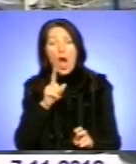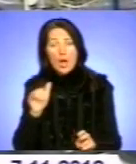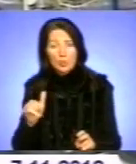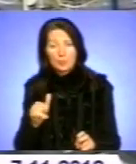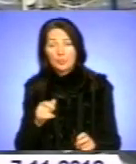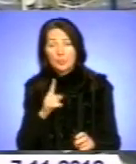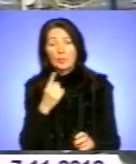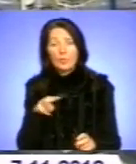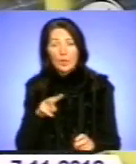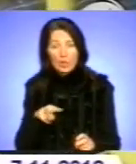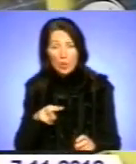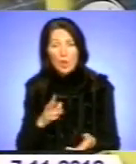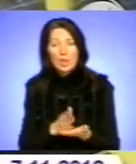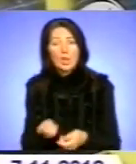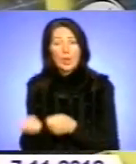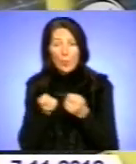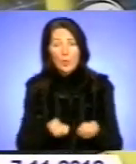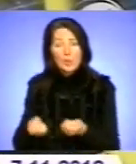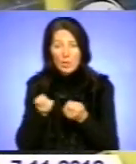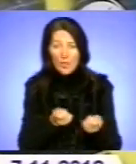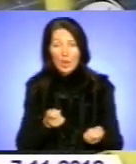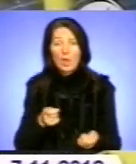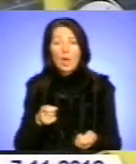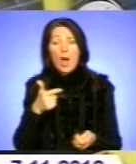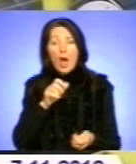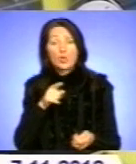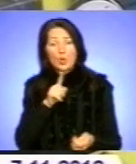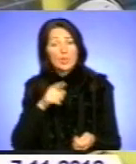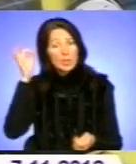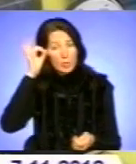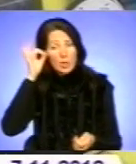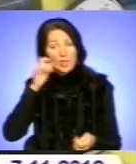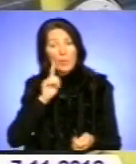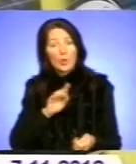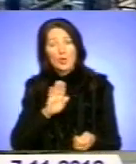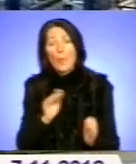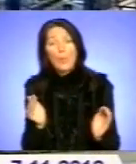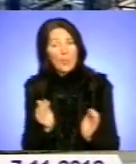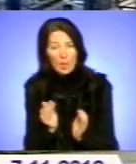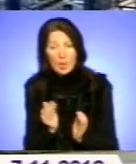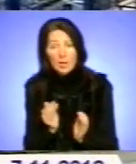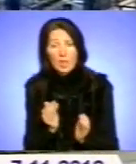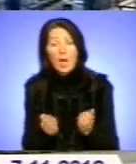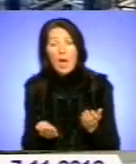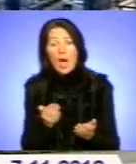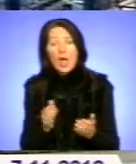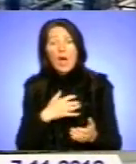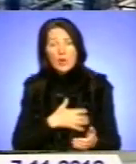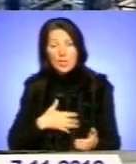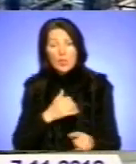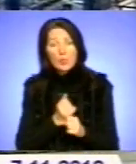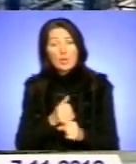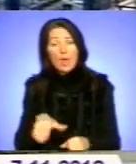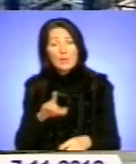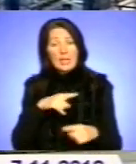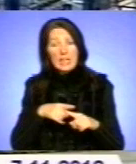листопада розпочалися поставки блакитного палива до України з Німеччини. Вони поки що не глобального масштабу, зазначив Микола Азаров. Каже, важливо відпрацювати всі